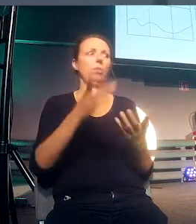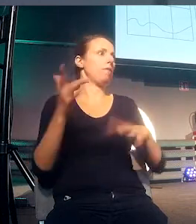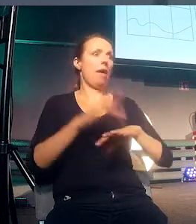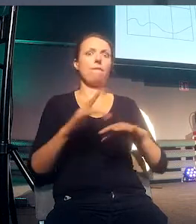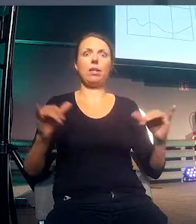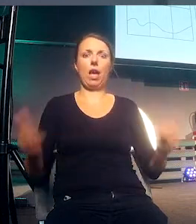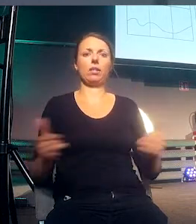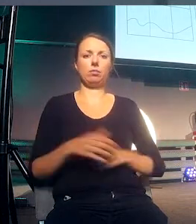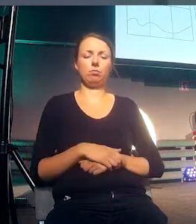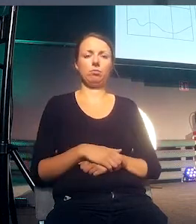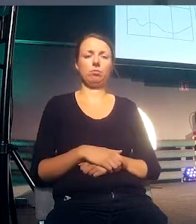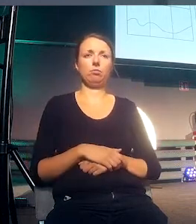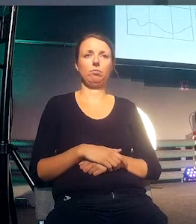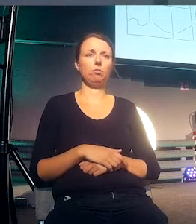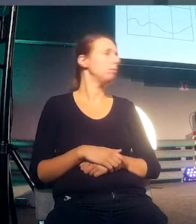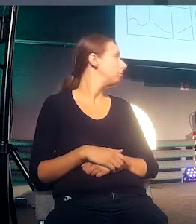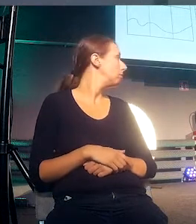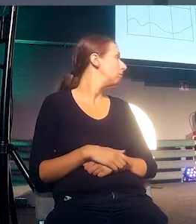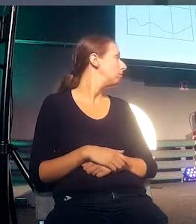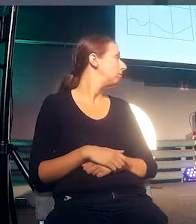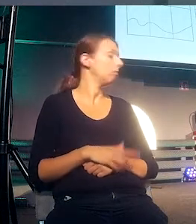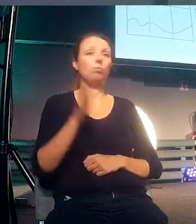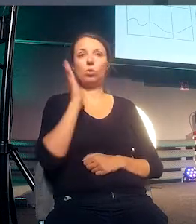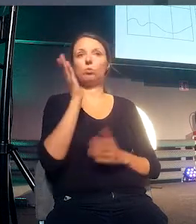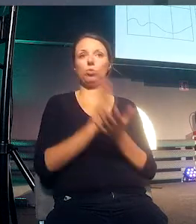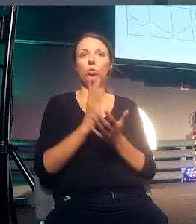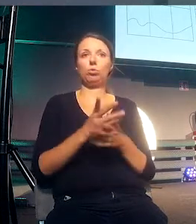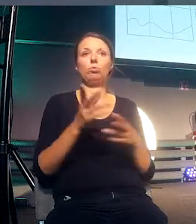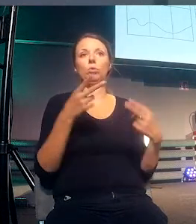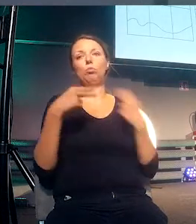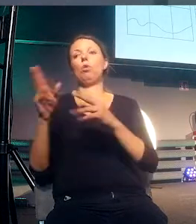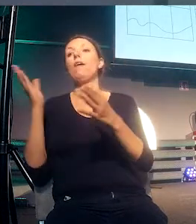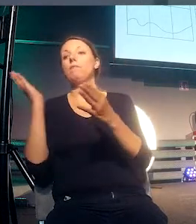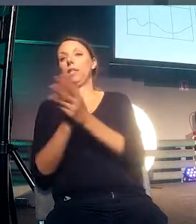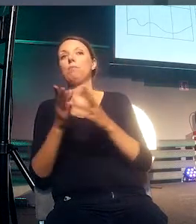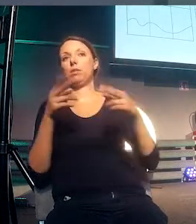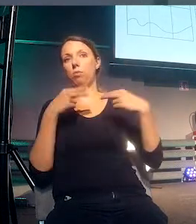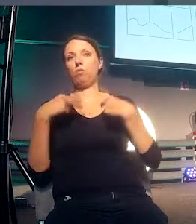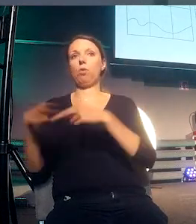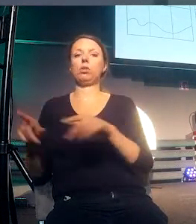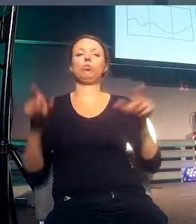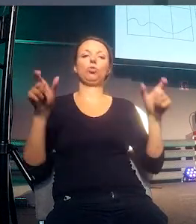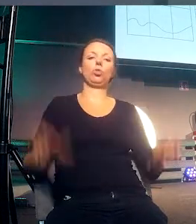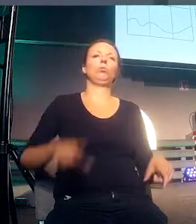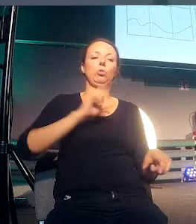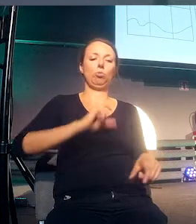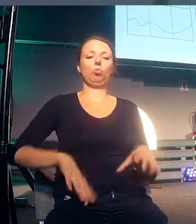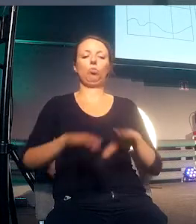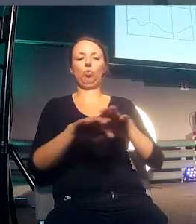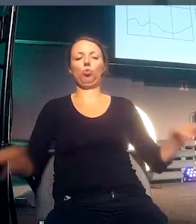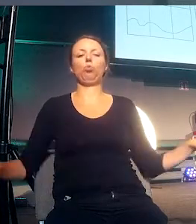kończy. Wracamy do firmy. Przychodzimy do biurka. O tej samej porze rano co